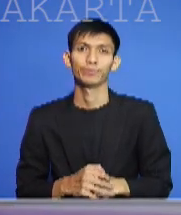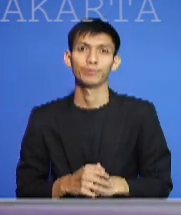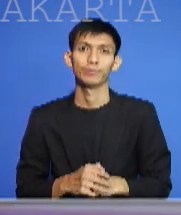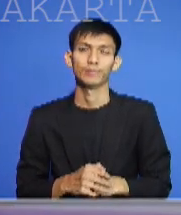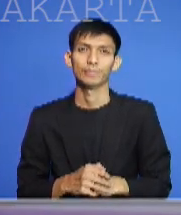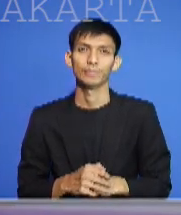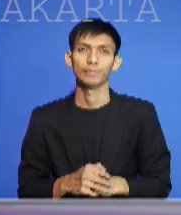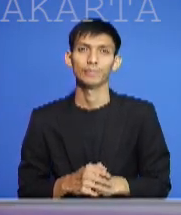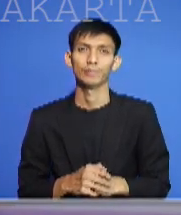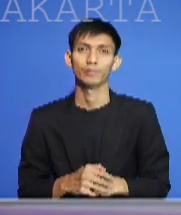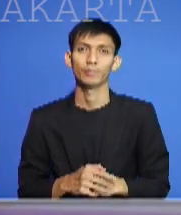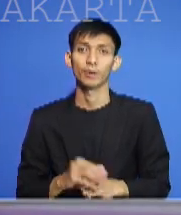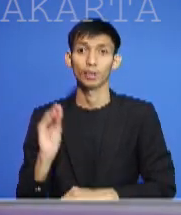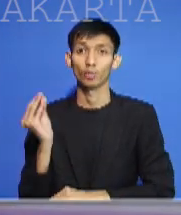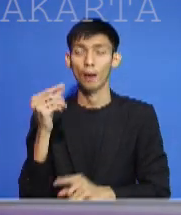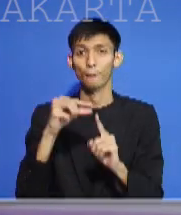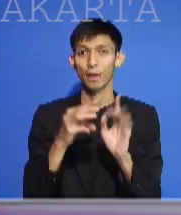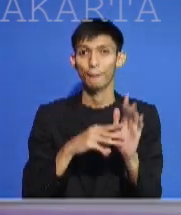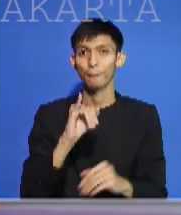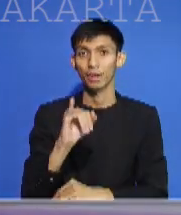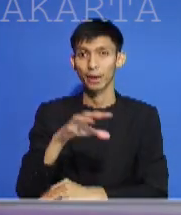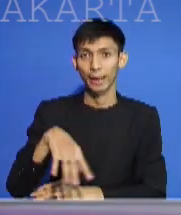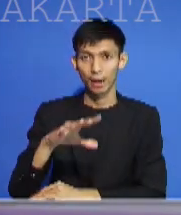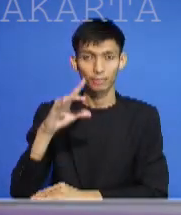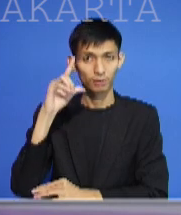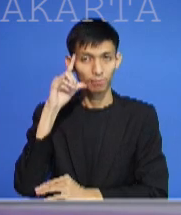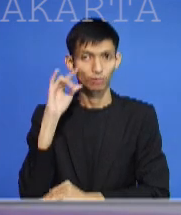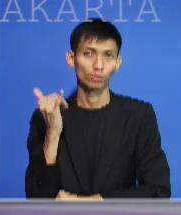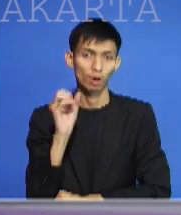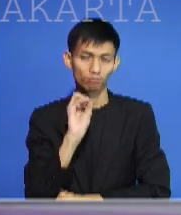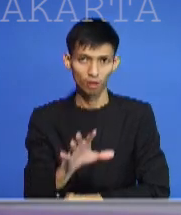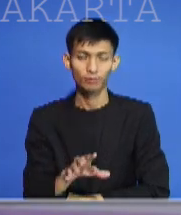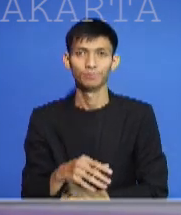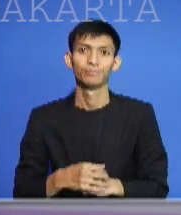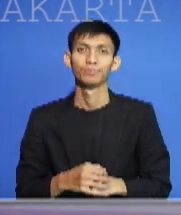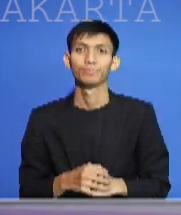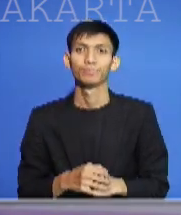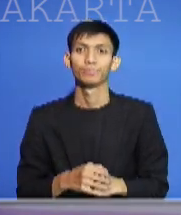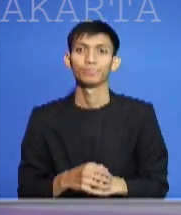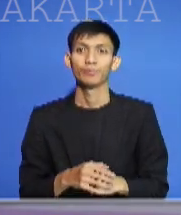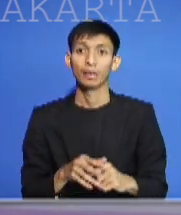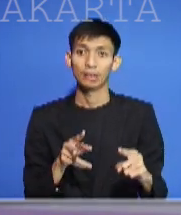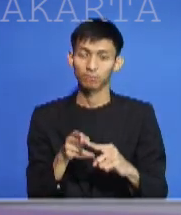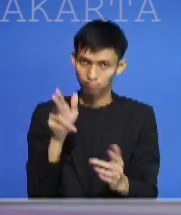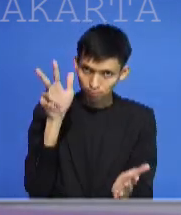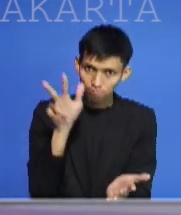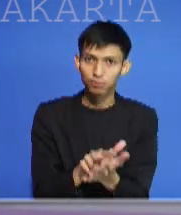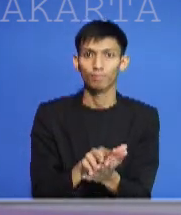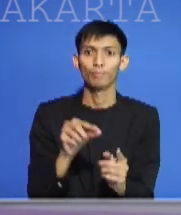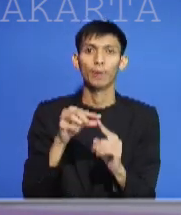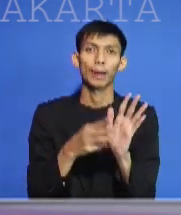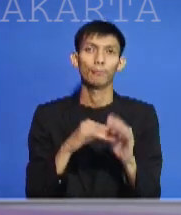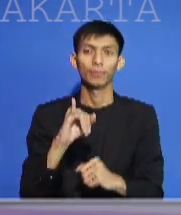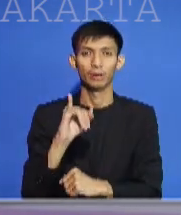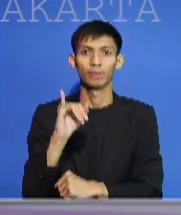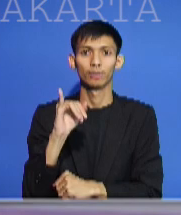Sementara itu, Ketua Palang Merah Daerah Istimewa Yogyakarta, GBPH Prabu Kusumo, melantik pengurus dan Dewan Pengawas Palang Merah Indonesia Kabupaten Sleman periode